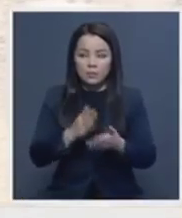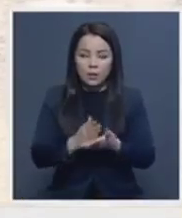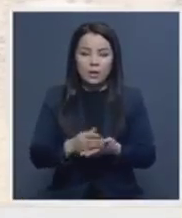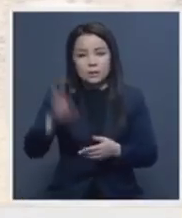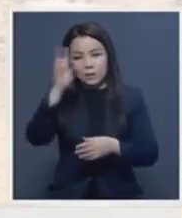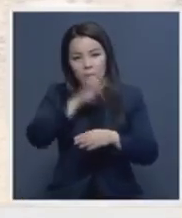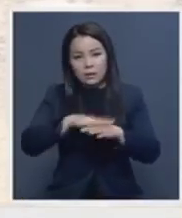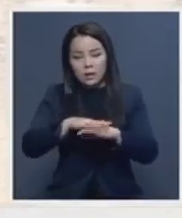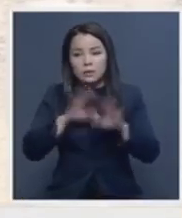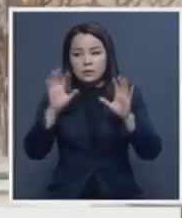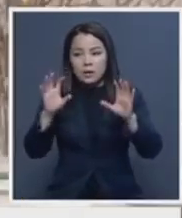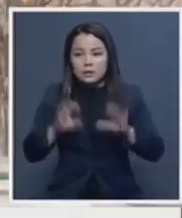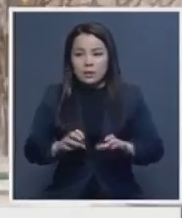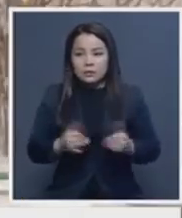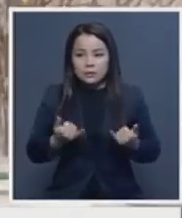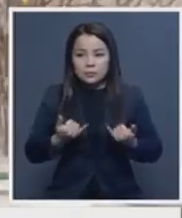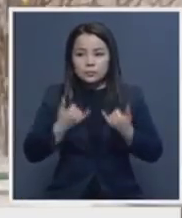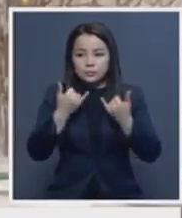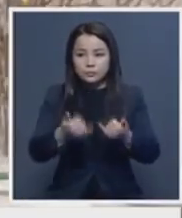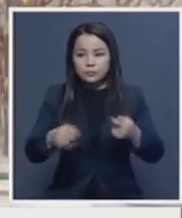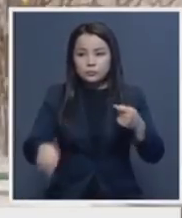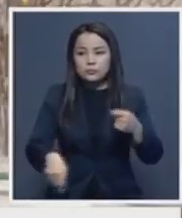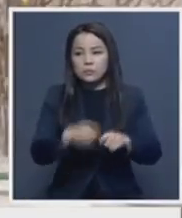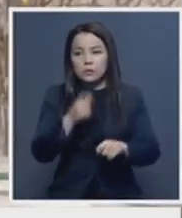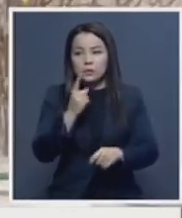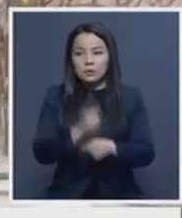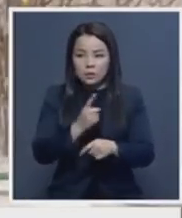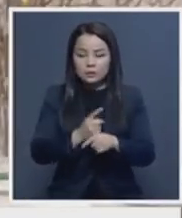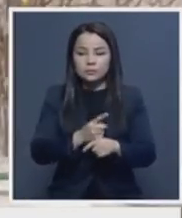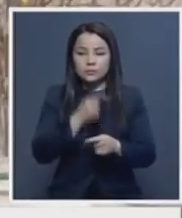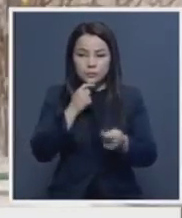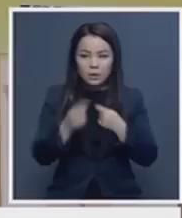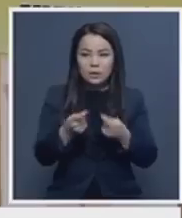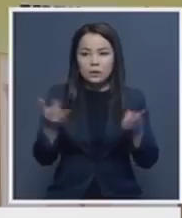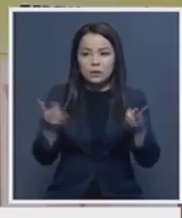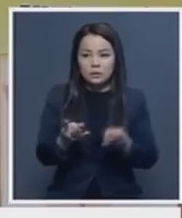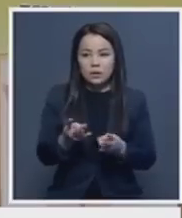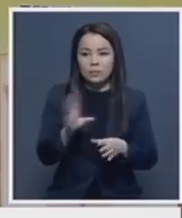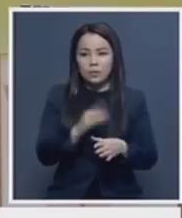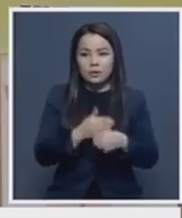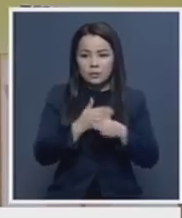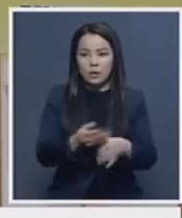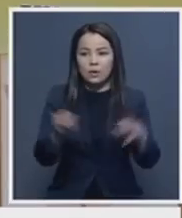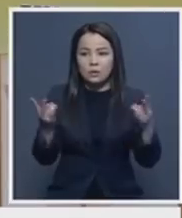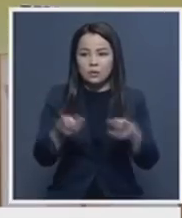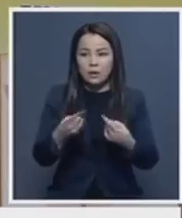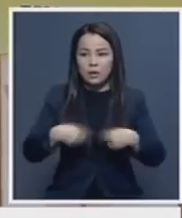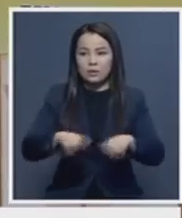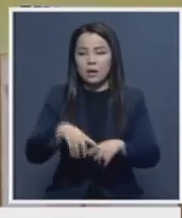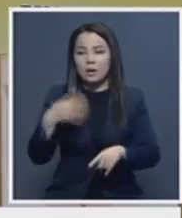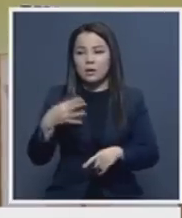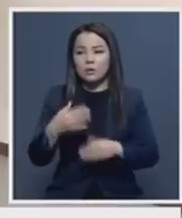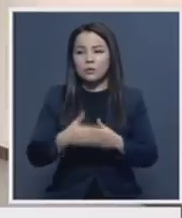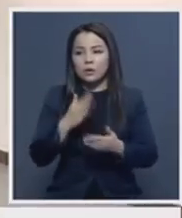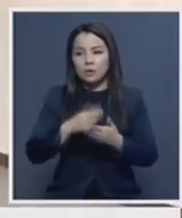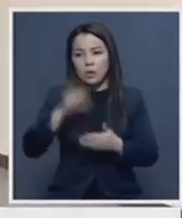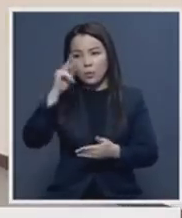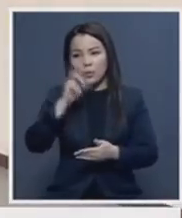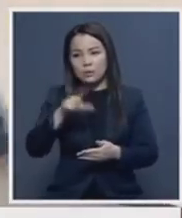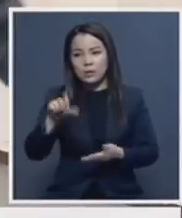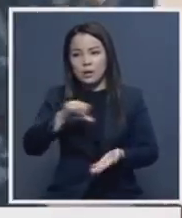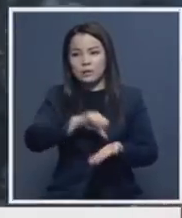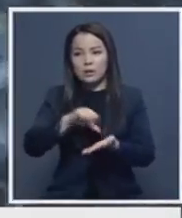еліміздің заңдарын құрметтеп, оның бұзылмауына өз үлестерін қосуына мүмкіндік беру. Қос жасақтың құрамына 40-қа жуық оқушы